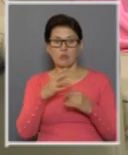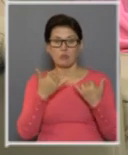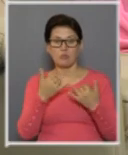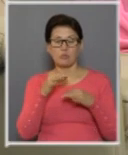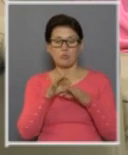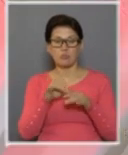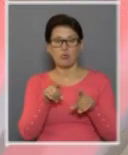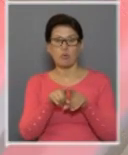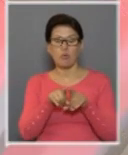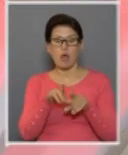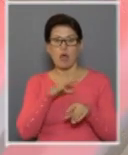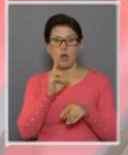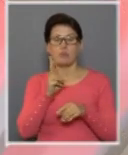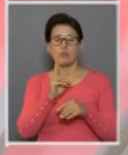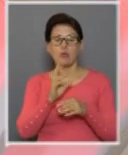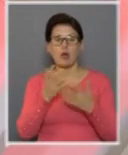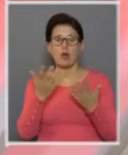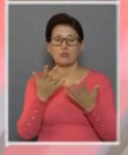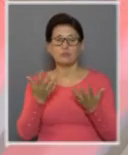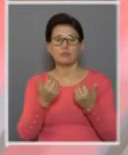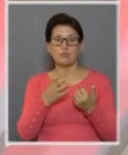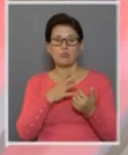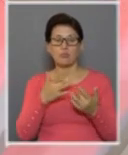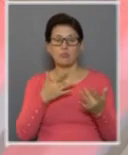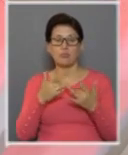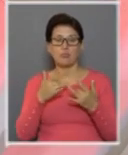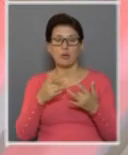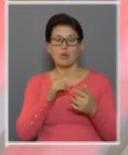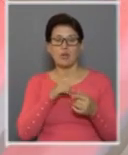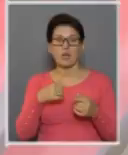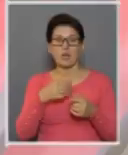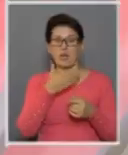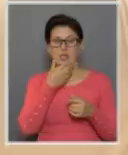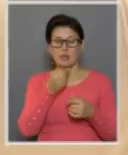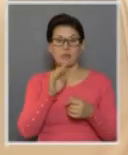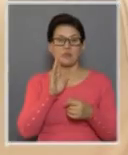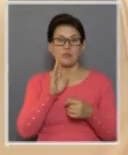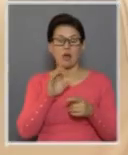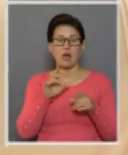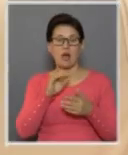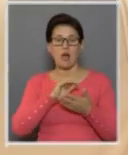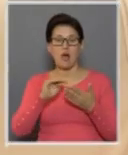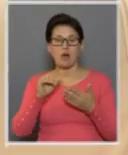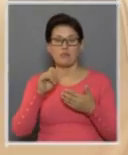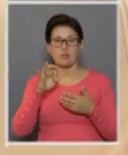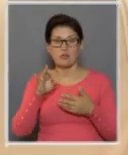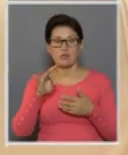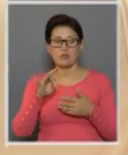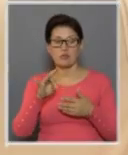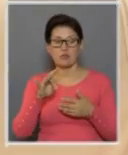қазір. Кімнің шығармасын алдың? Қандай отрывк алдың? Ең әдемі келіншек деген. Ең әдемі келіншек. Авторы?